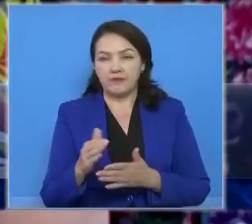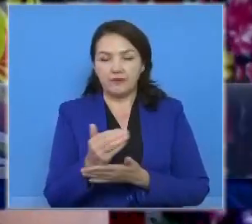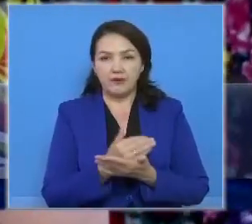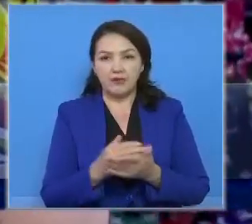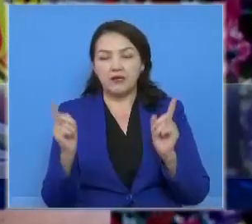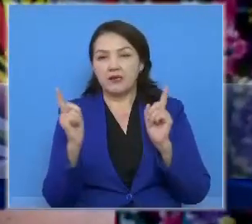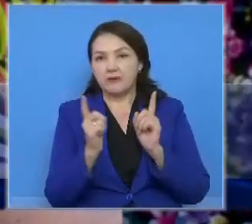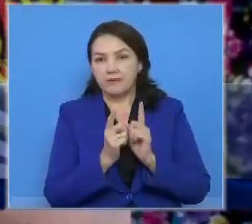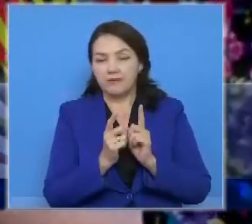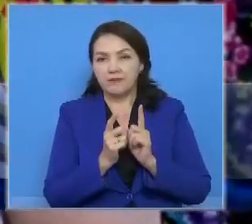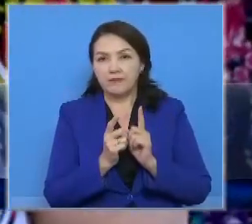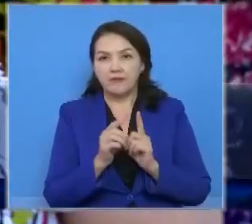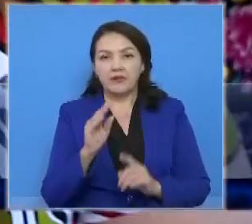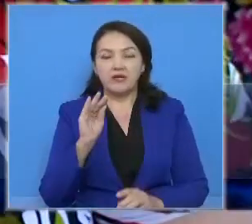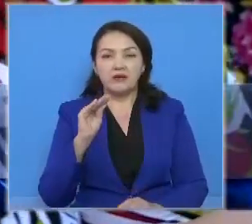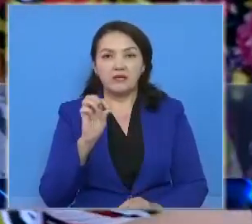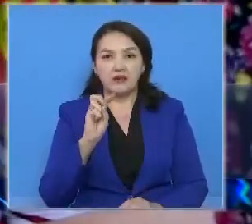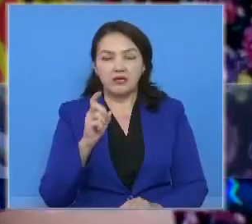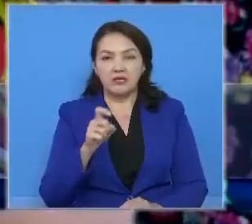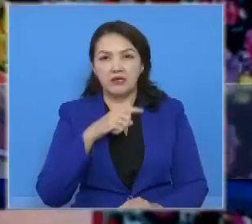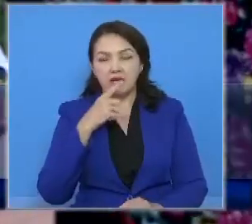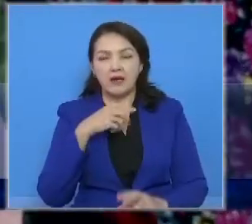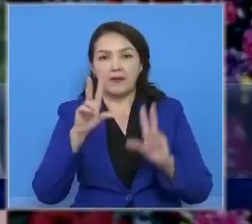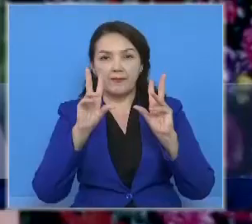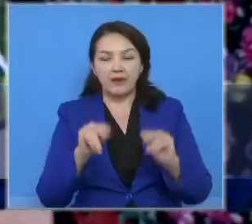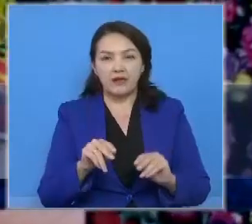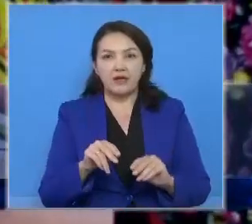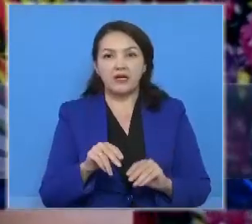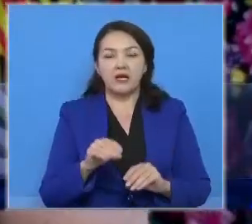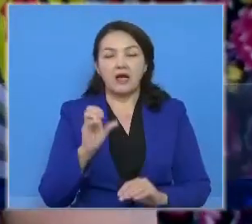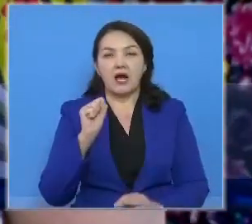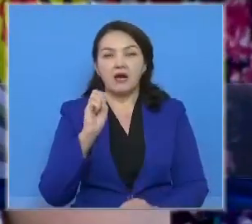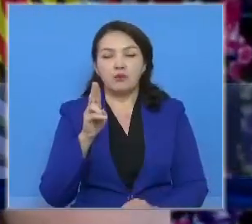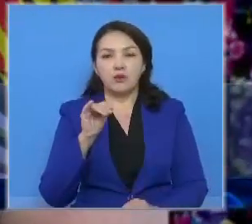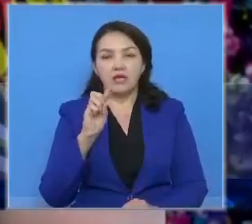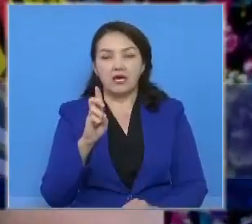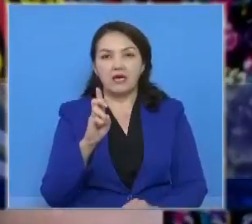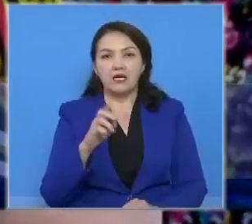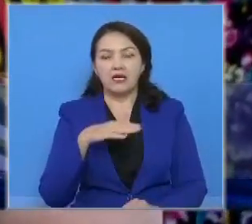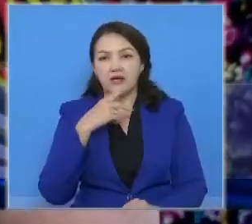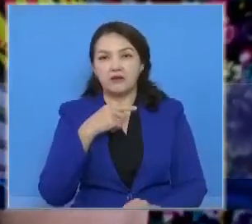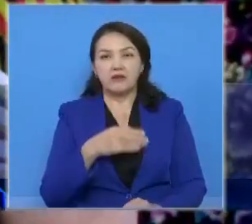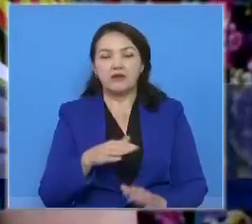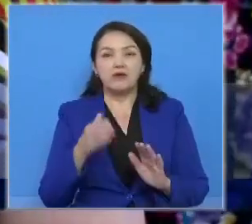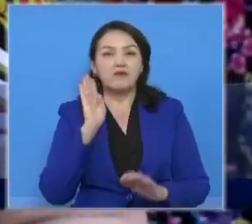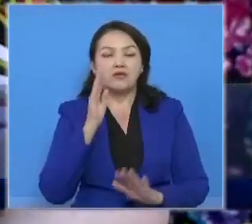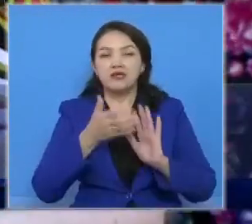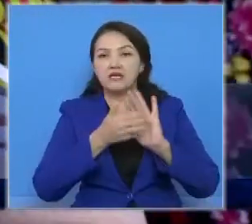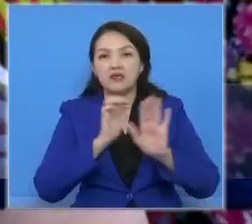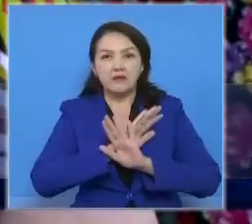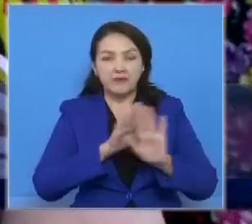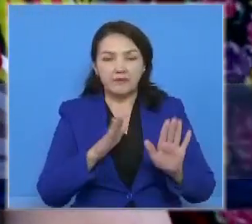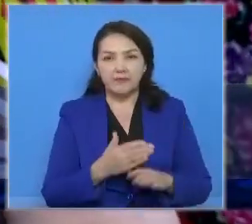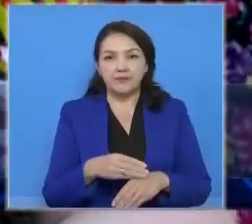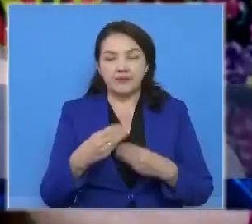собрались, короче. ЖКК все собрались, там сказали, обещали. Акбулак говорит, у нас воды не хватает. Мы еще в том